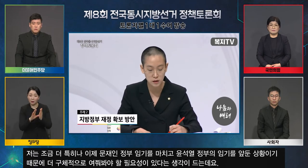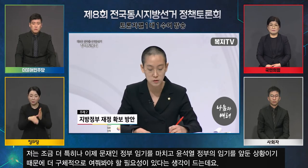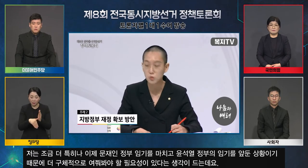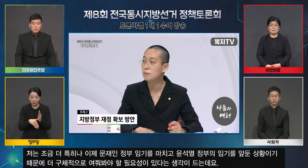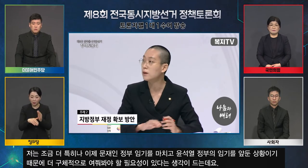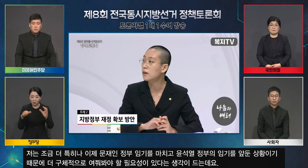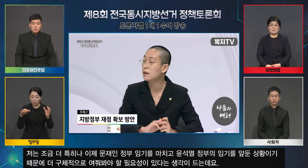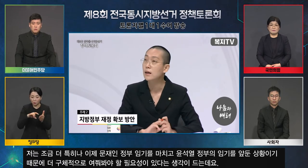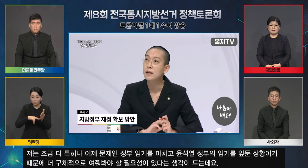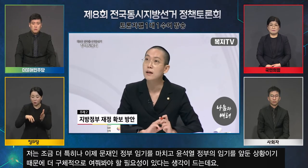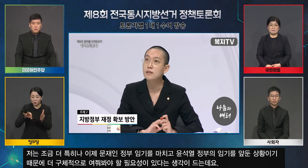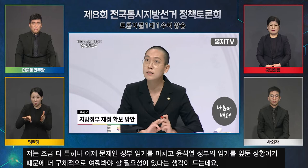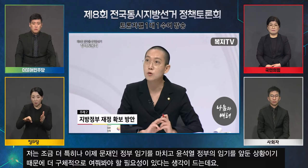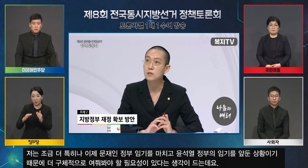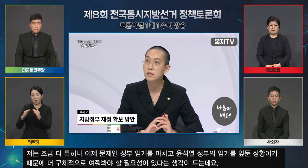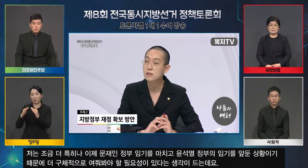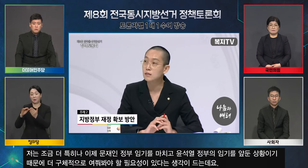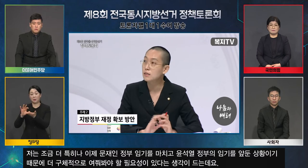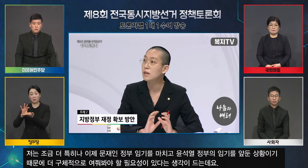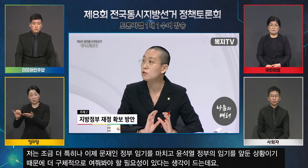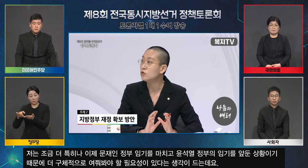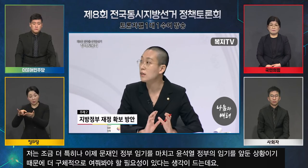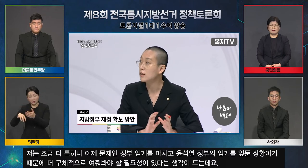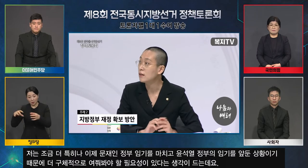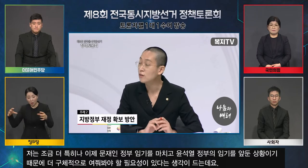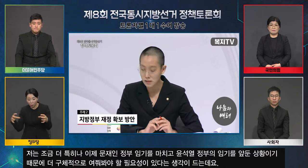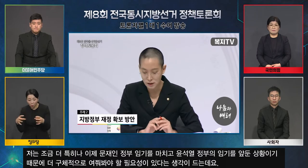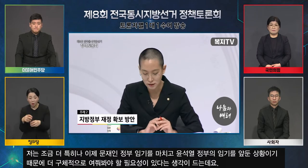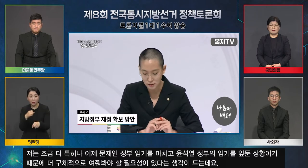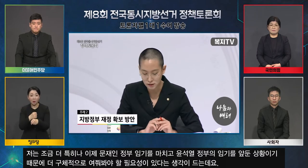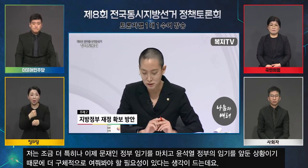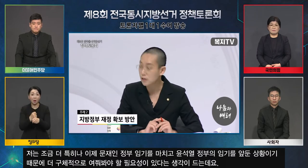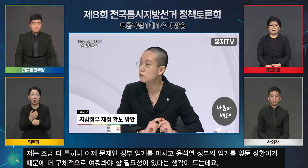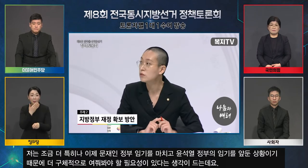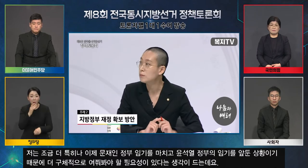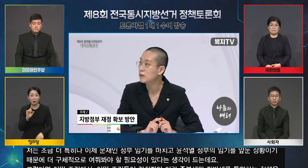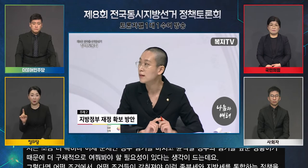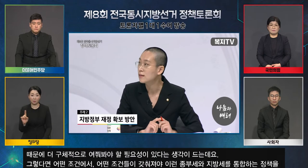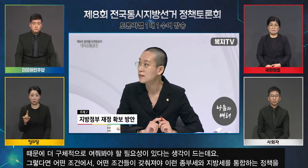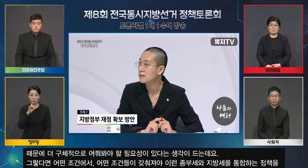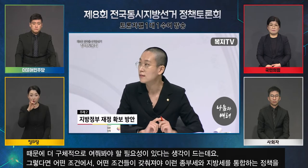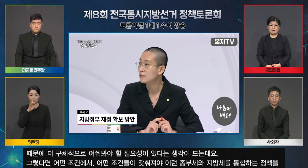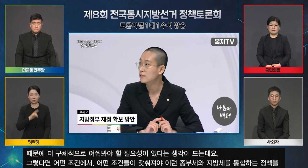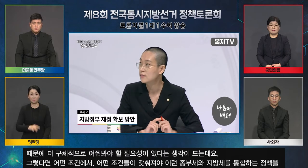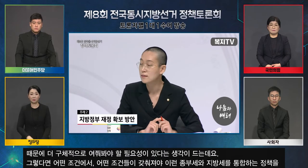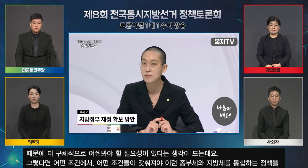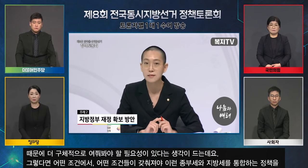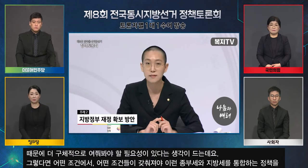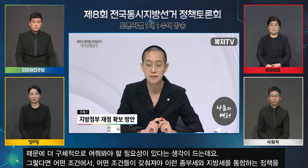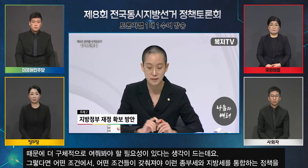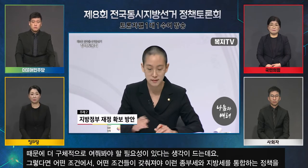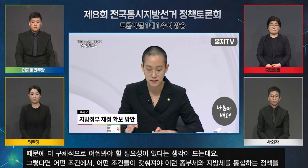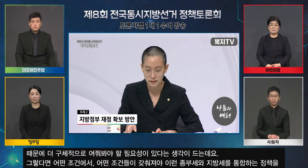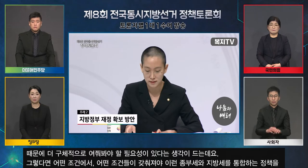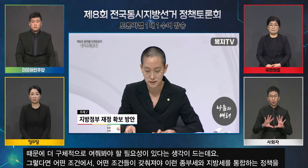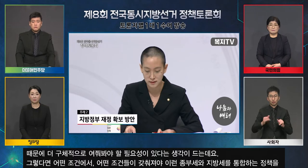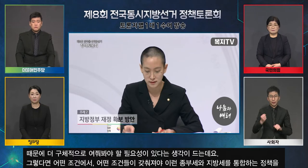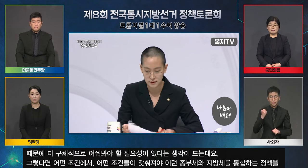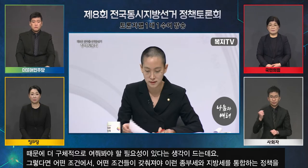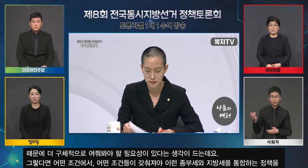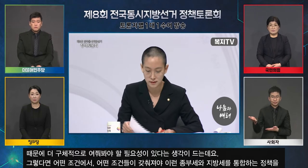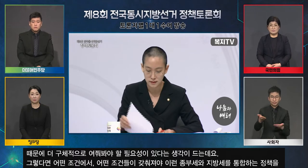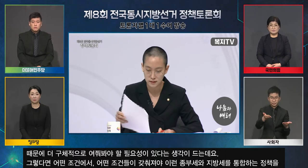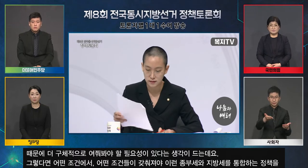지방세를 통합하는 정책을 시행할 수 있겠다 이렇게 생각하시는지가 궁금합니다. 네. 조은희 부 대표께 발언